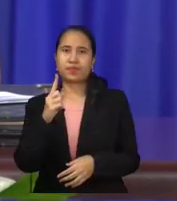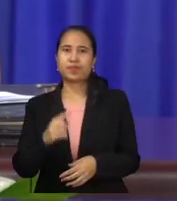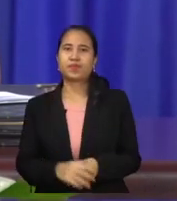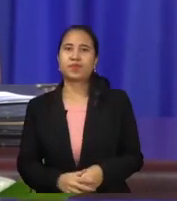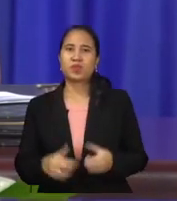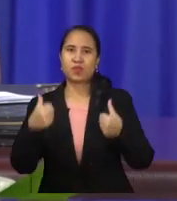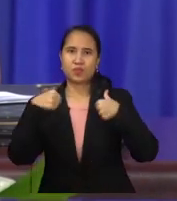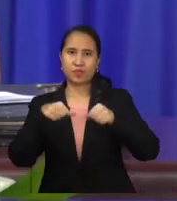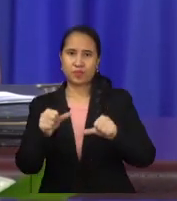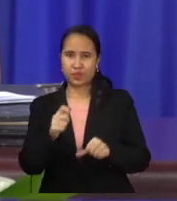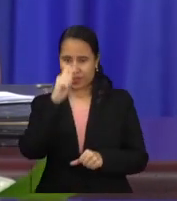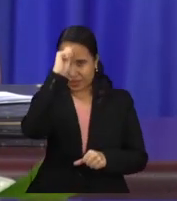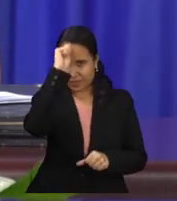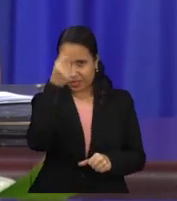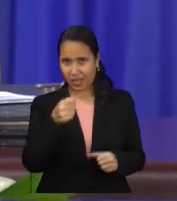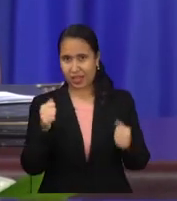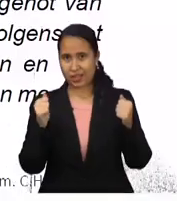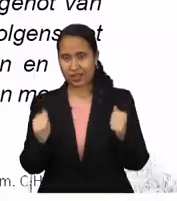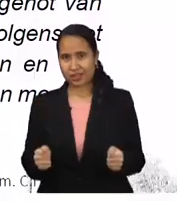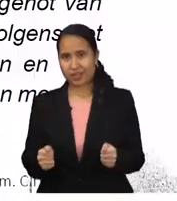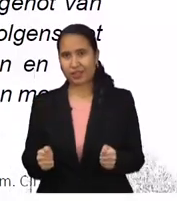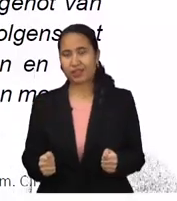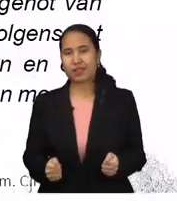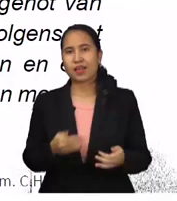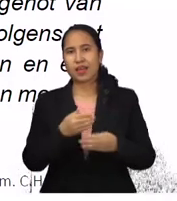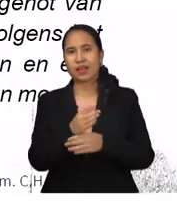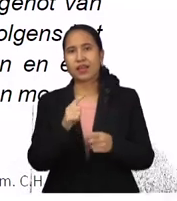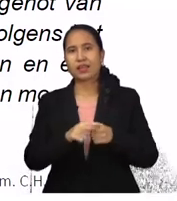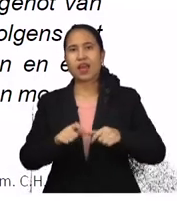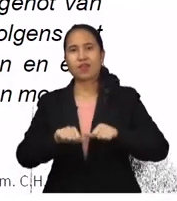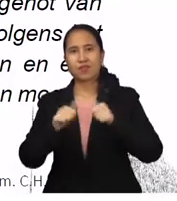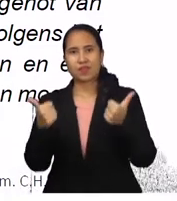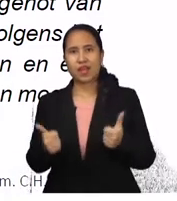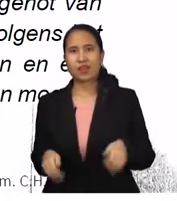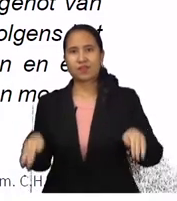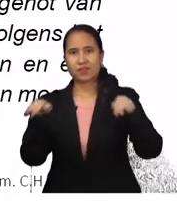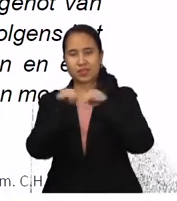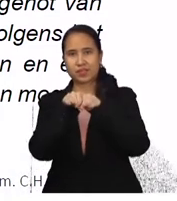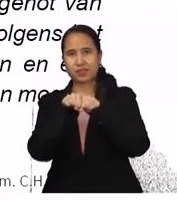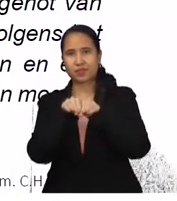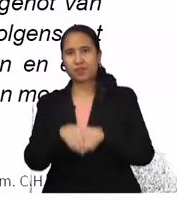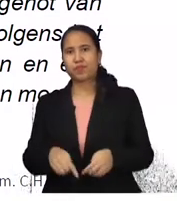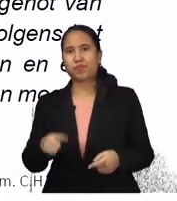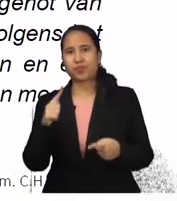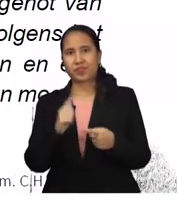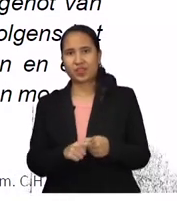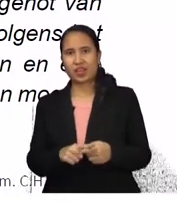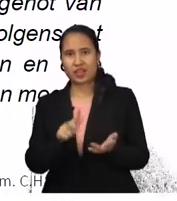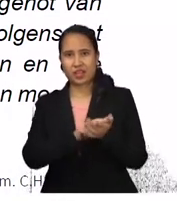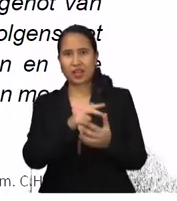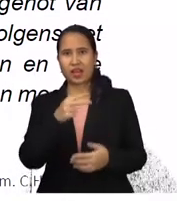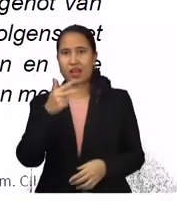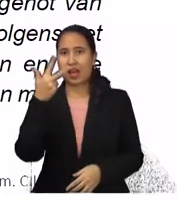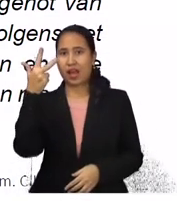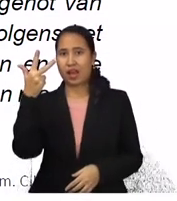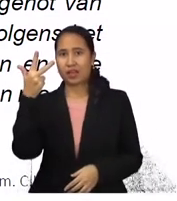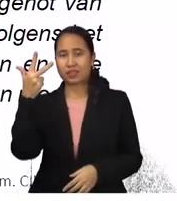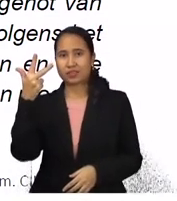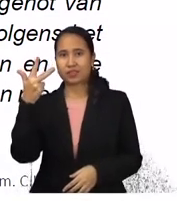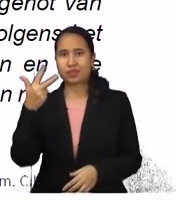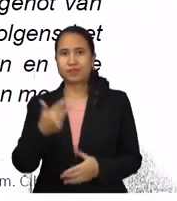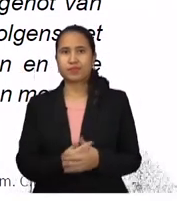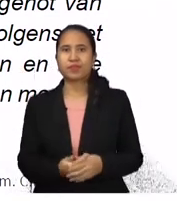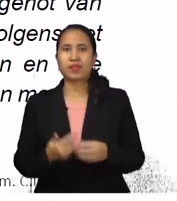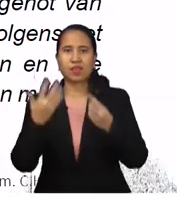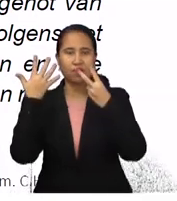tot het eerbiedigen en garanderen van de rechten en vrijheden in het verdrag, en de artikelen 8 en 25 van